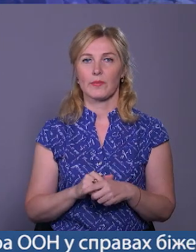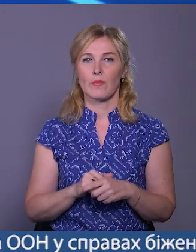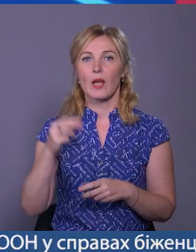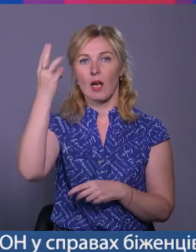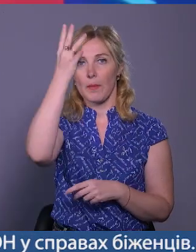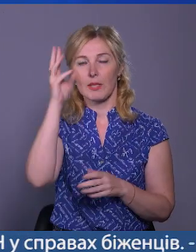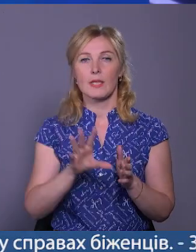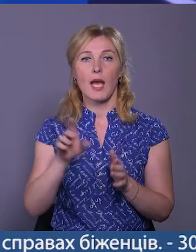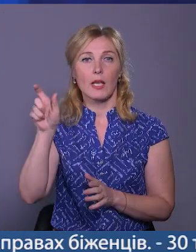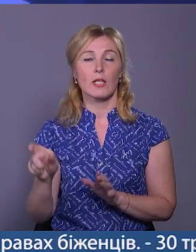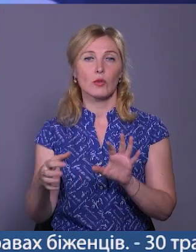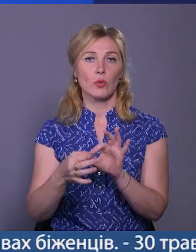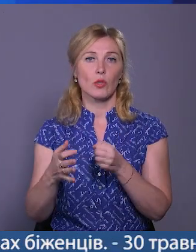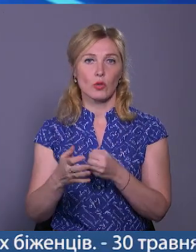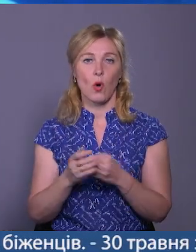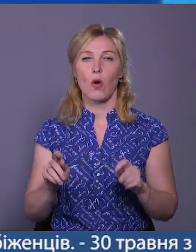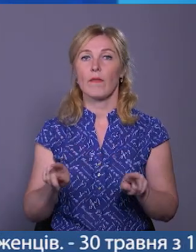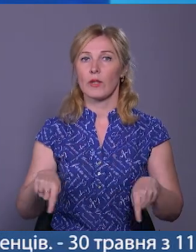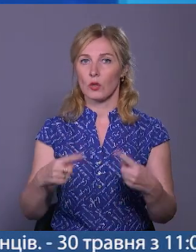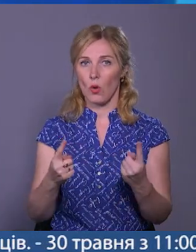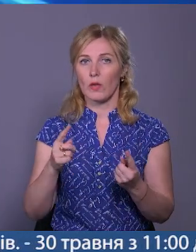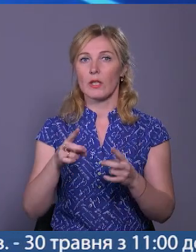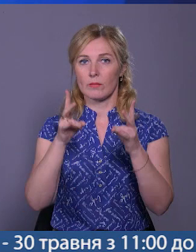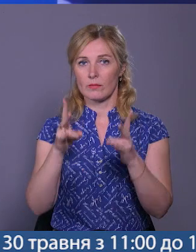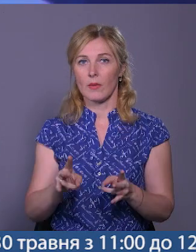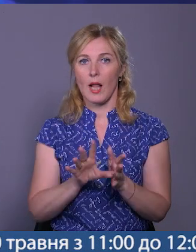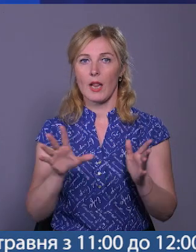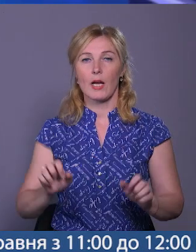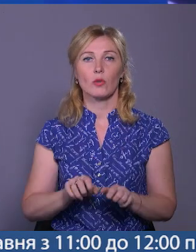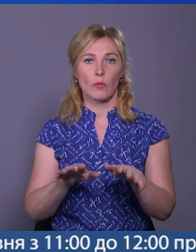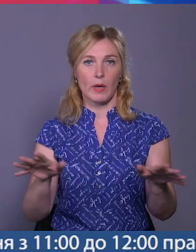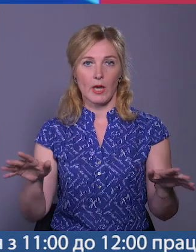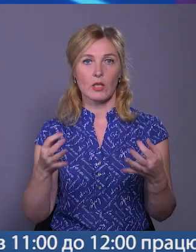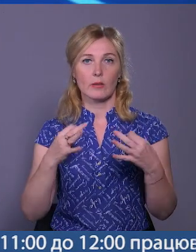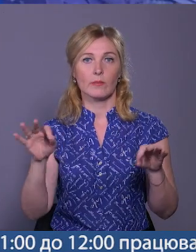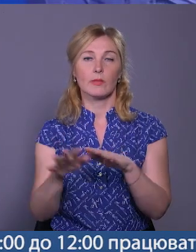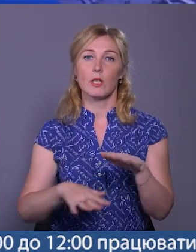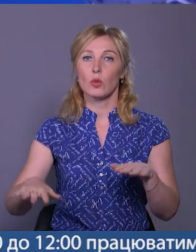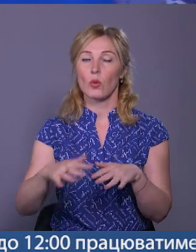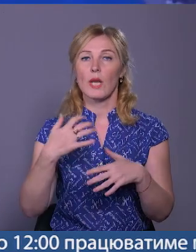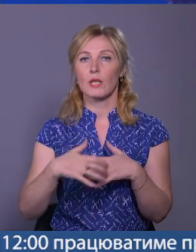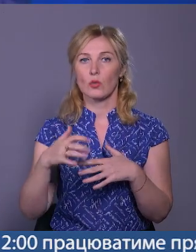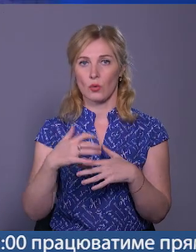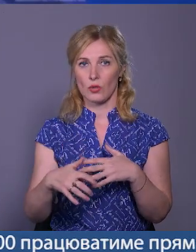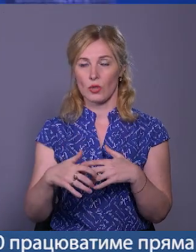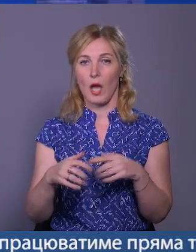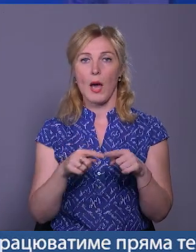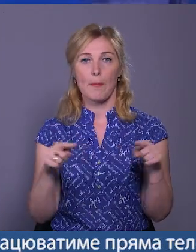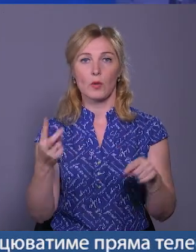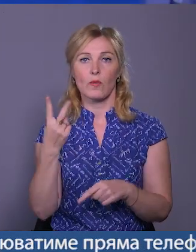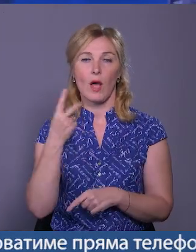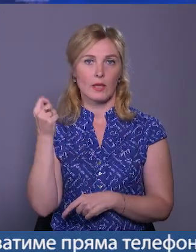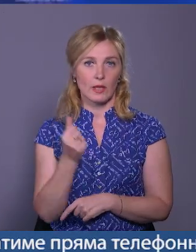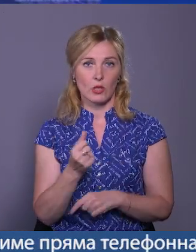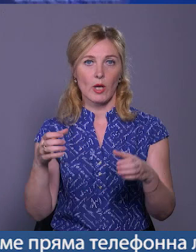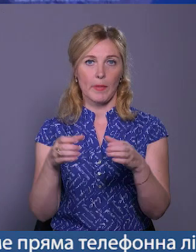Хмельницький енергетики долучилися до відновлення пошкоджених електромереж на деокупованих територіях Херсонщини протягом двох